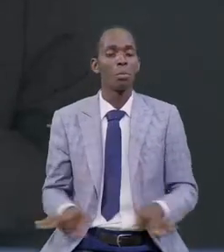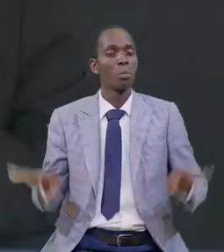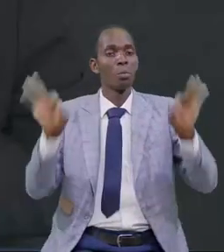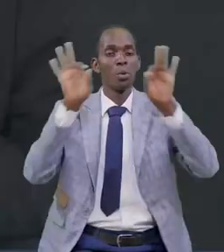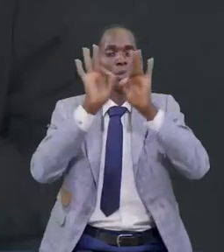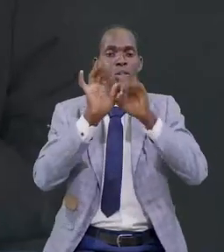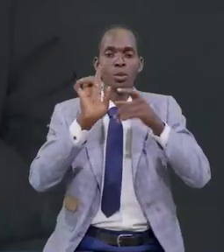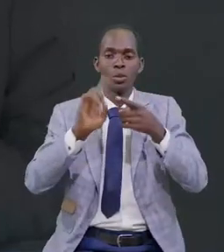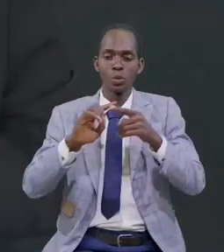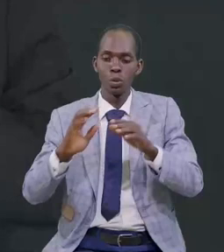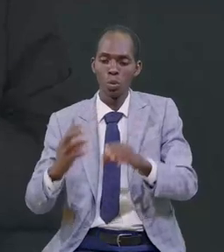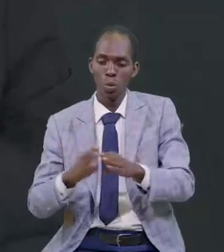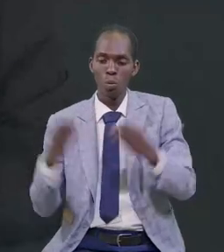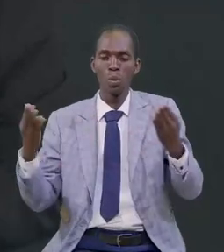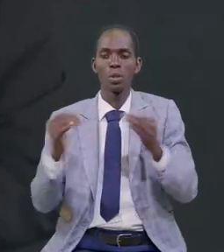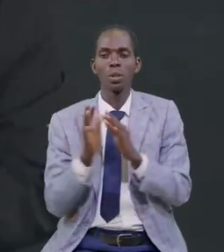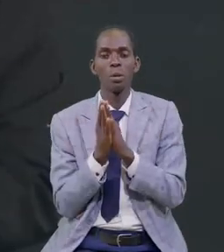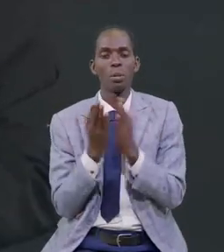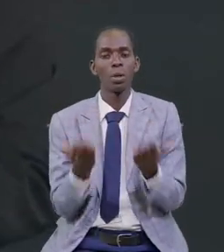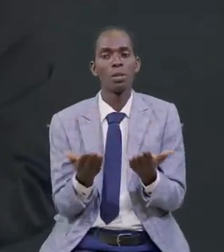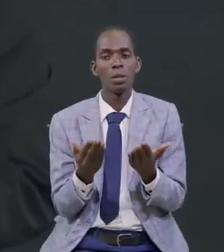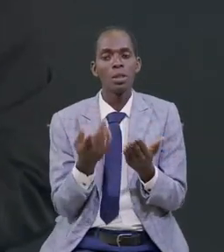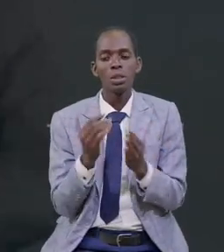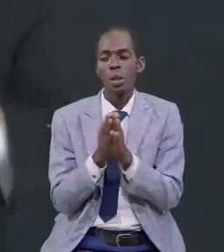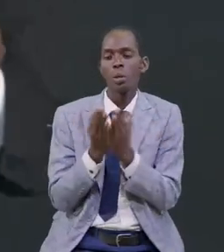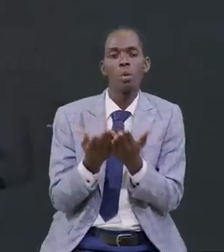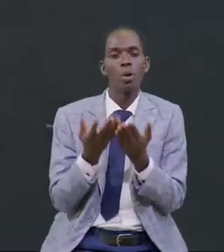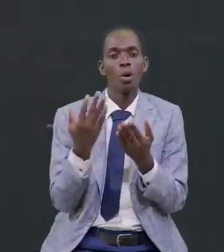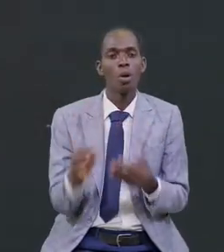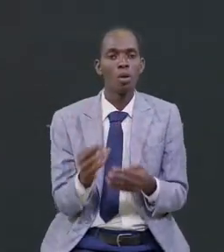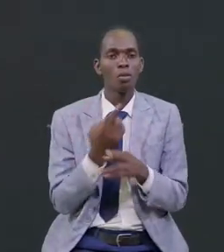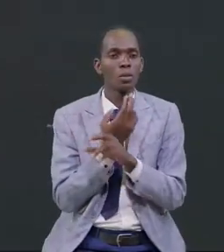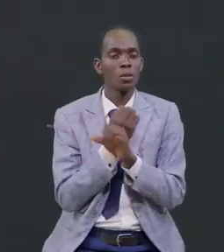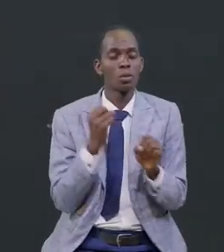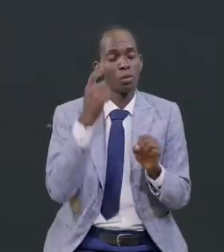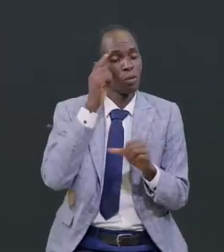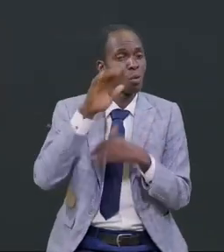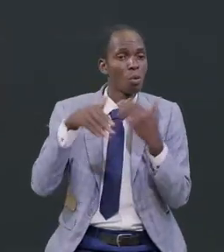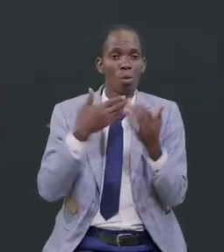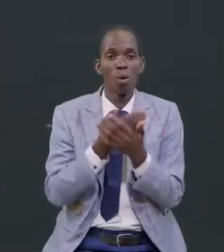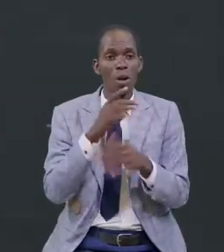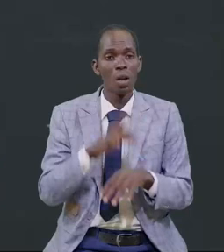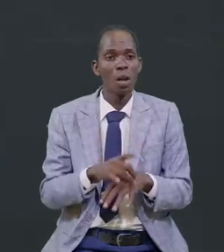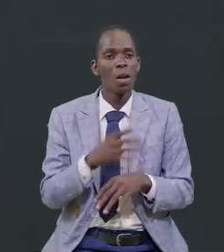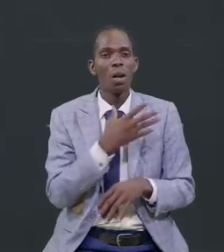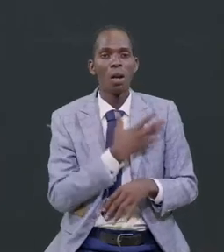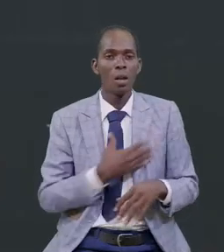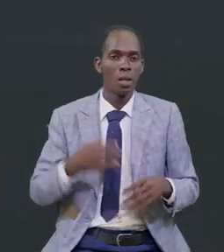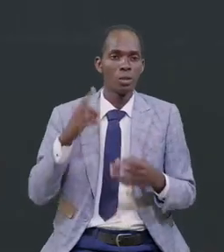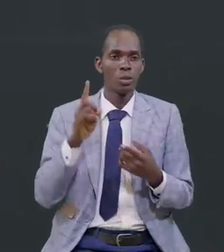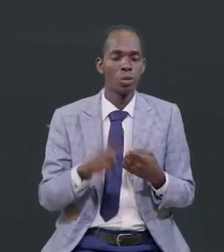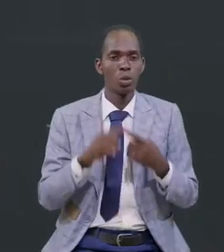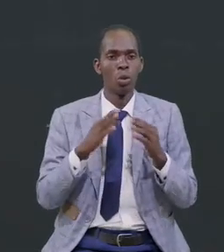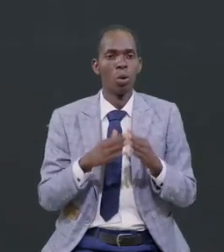le livre Le livre de la rédemption du de toute la terre et d'en